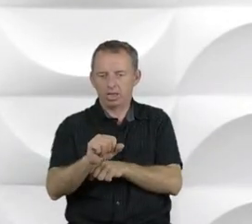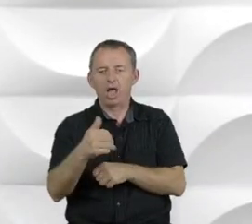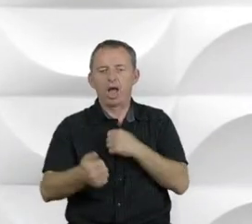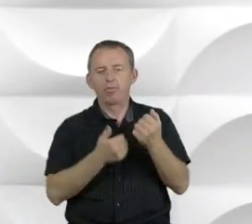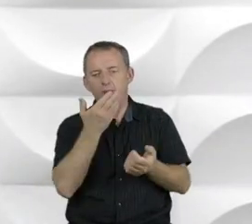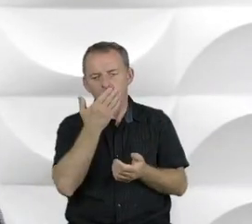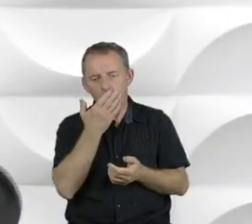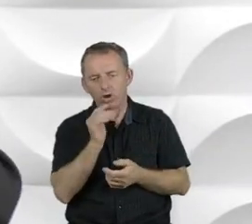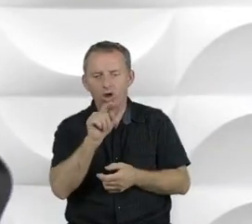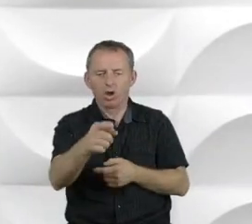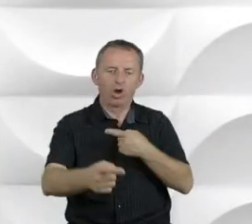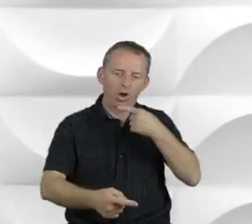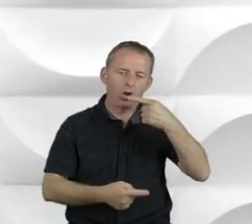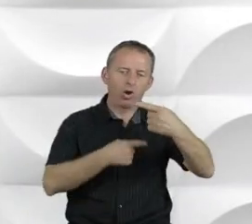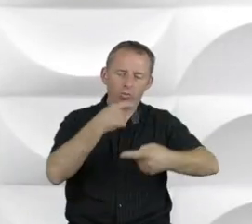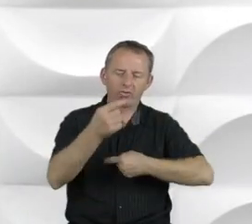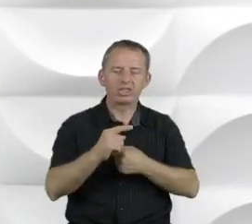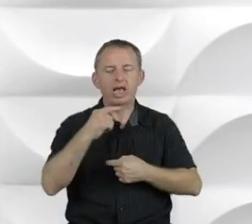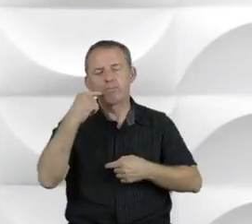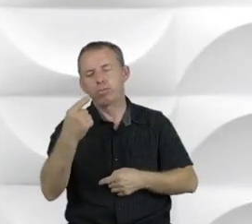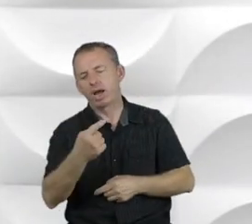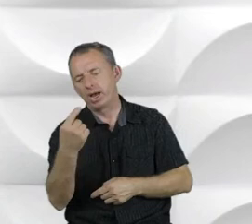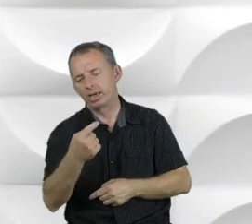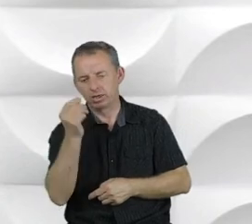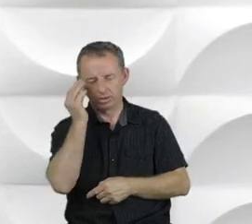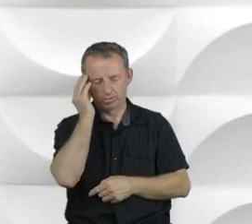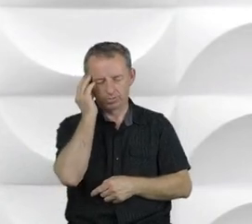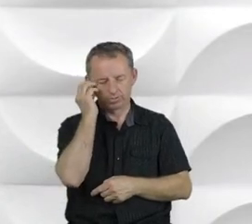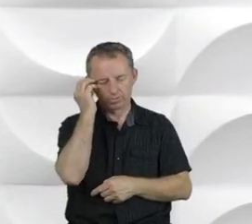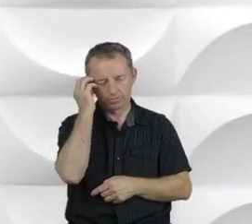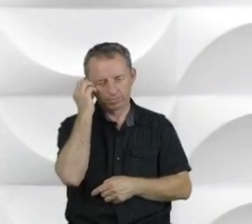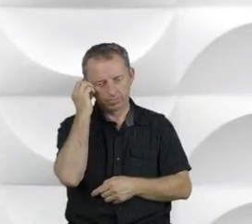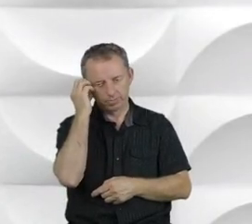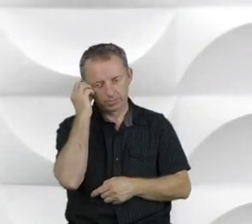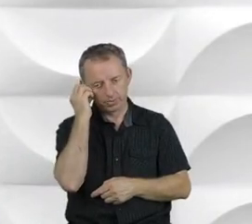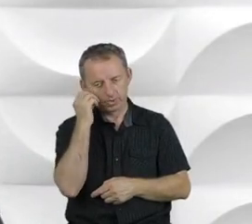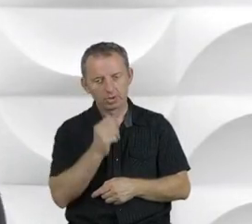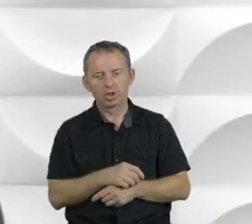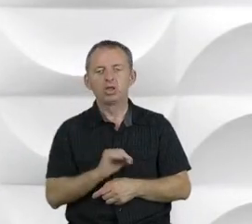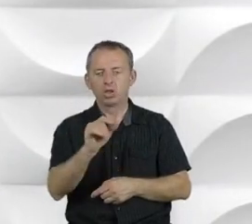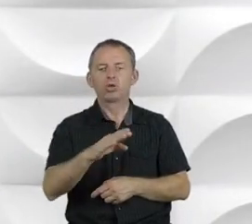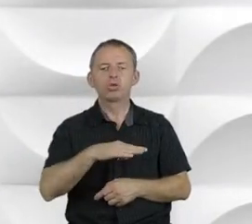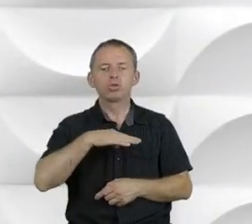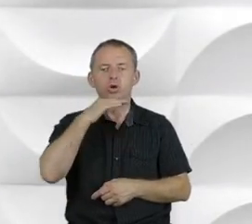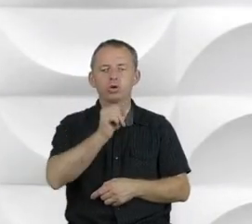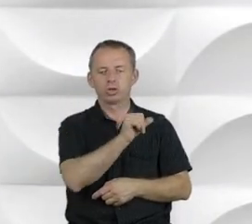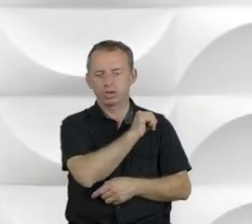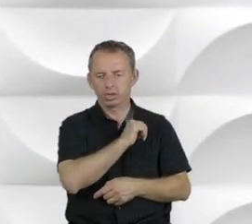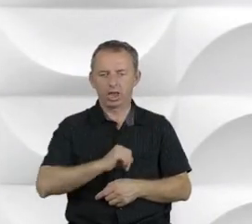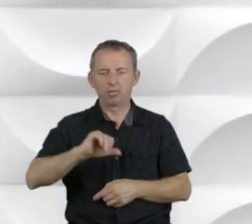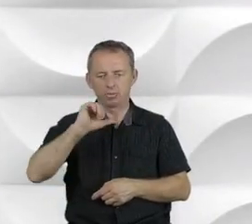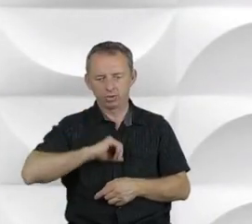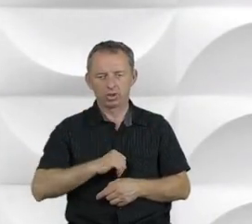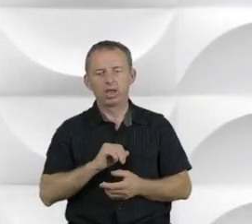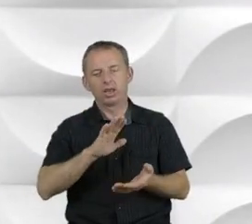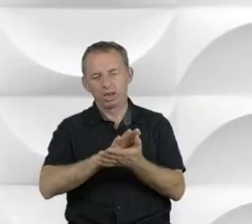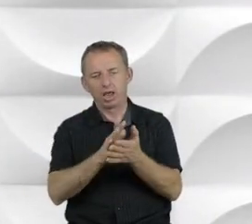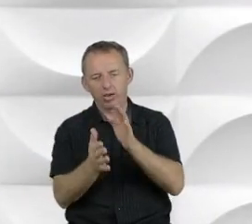mówić, że on opowiada bajki? Jak oni dość sami sobie